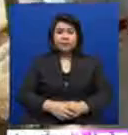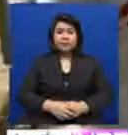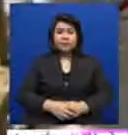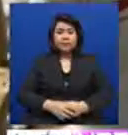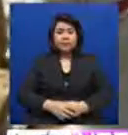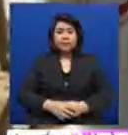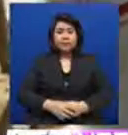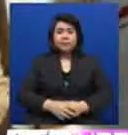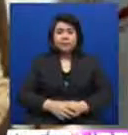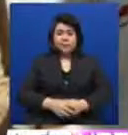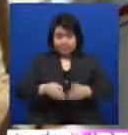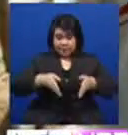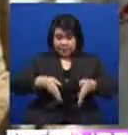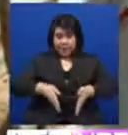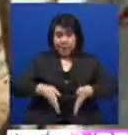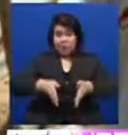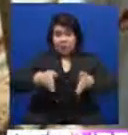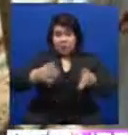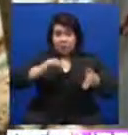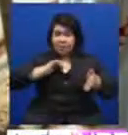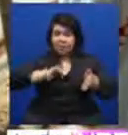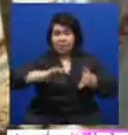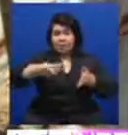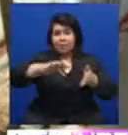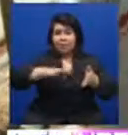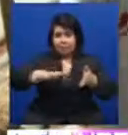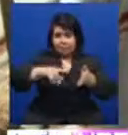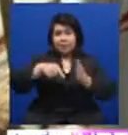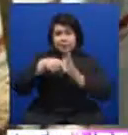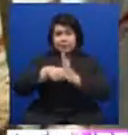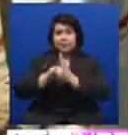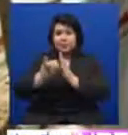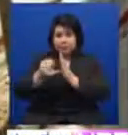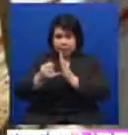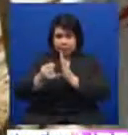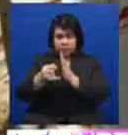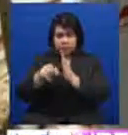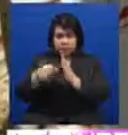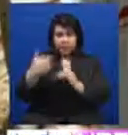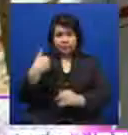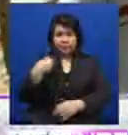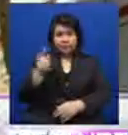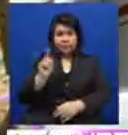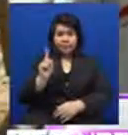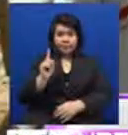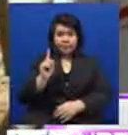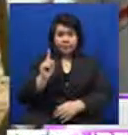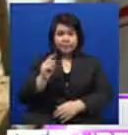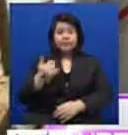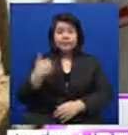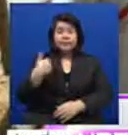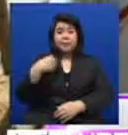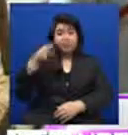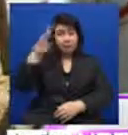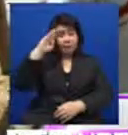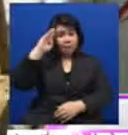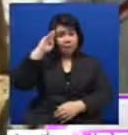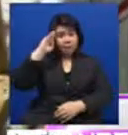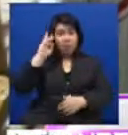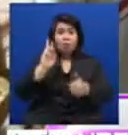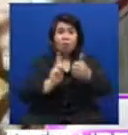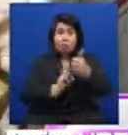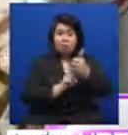ที่บริเวณริมถนนชายหาดแหลมเสด็จตำบลคลองขุดอำเภอท่าใหม่จังหวัดจันทบุรีเรือเอกพรชัยด้วงมากรอง